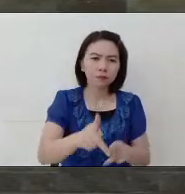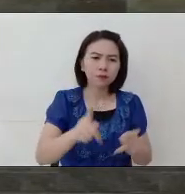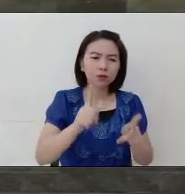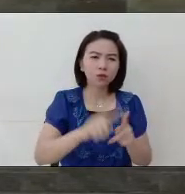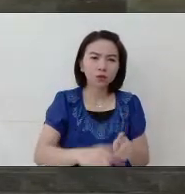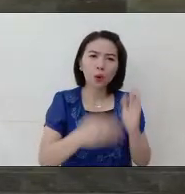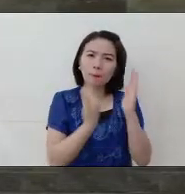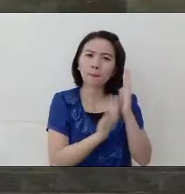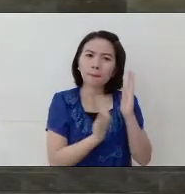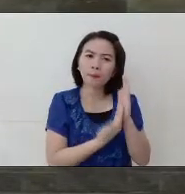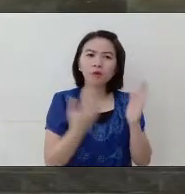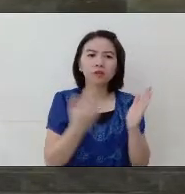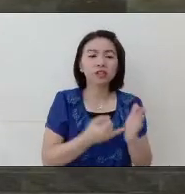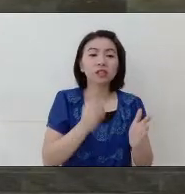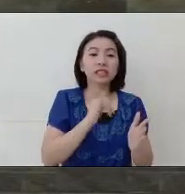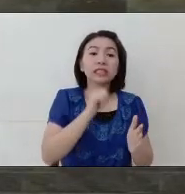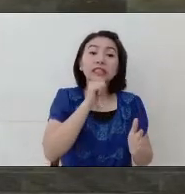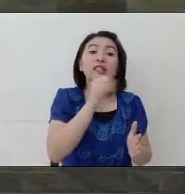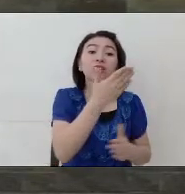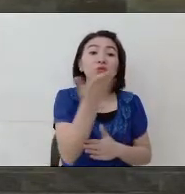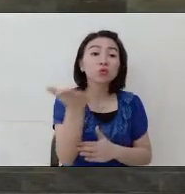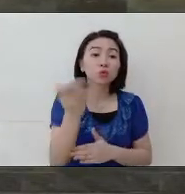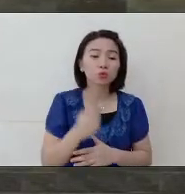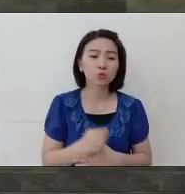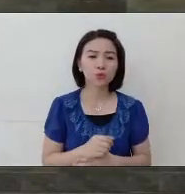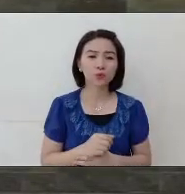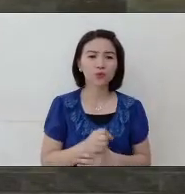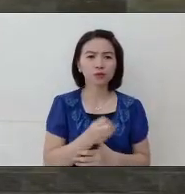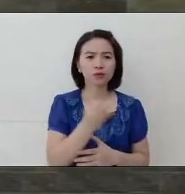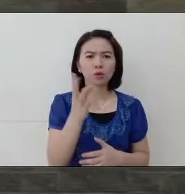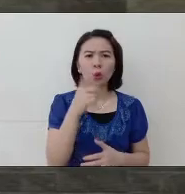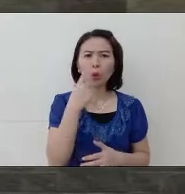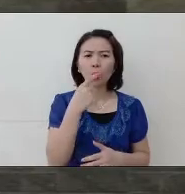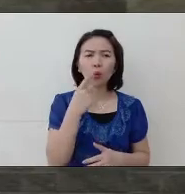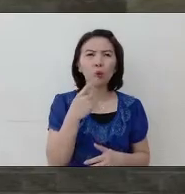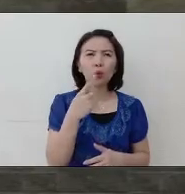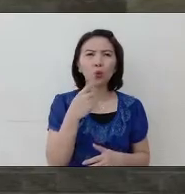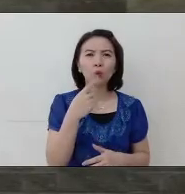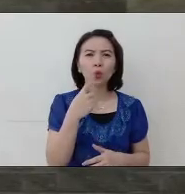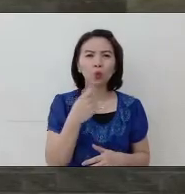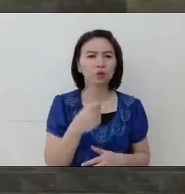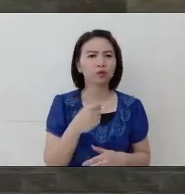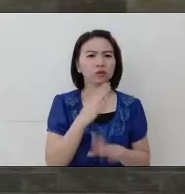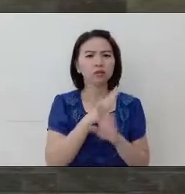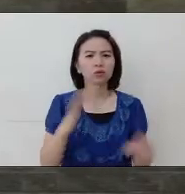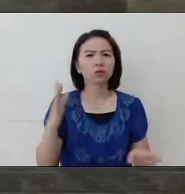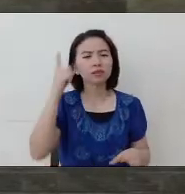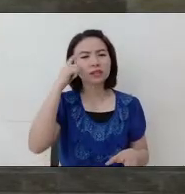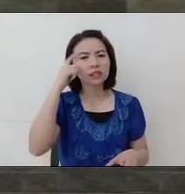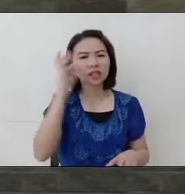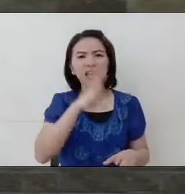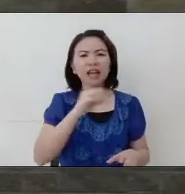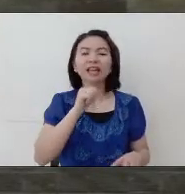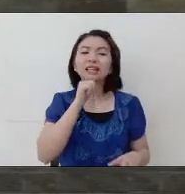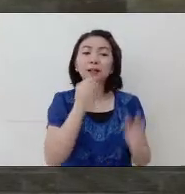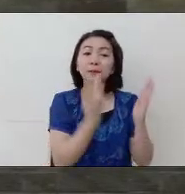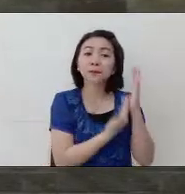Sino mang nag-iisip at hindi niya ginagawa ang kanyang iniisip, ibig sabihin hindi pa siya kumbinsido sa kanyang naiisip.